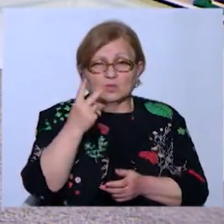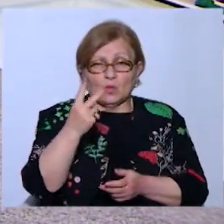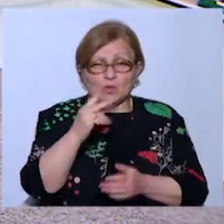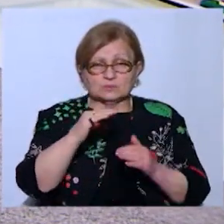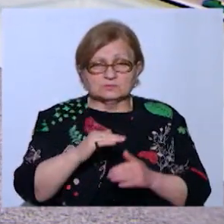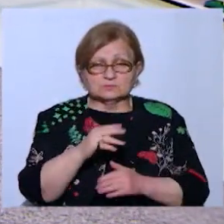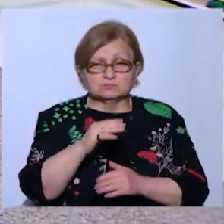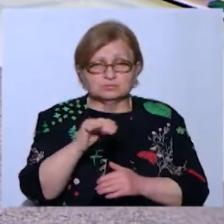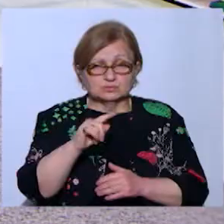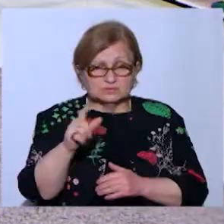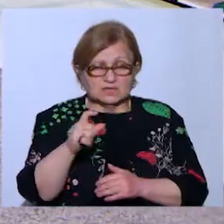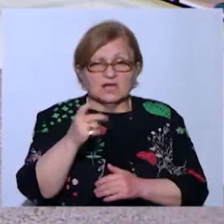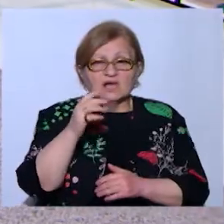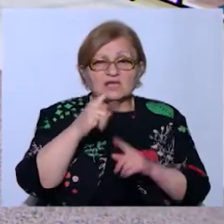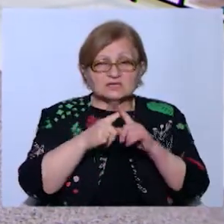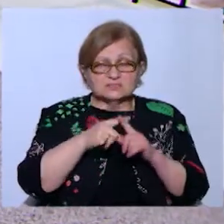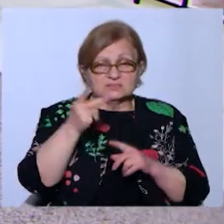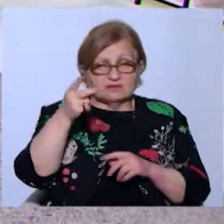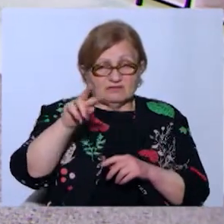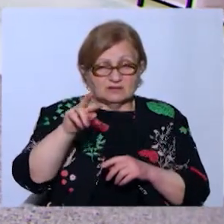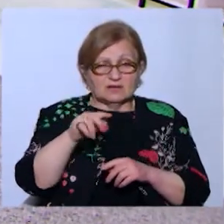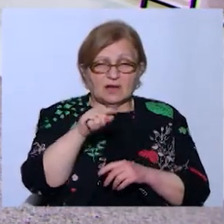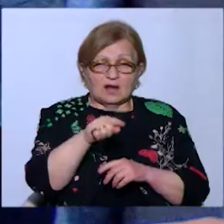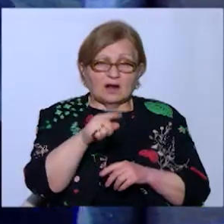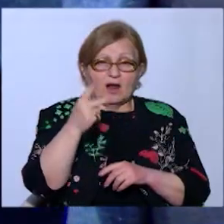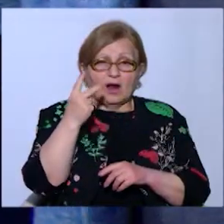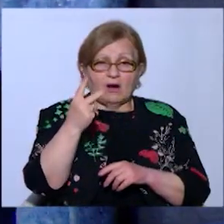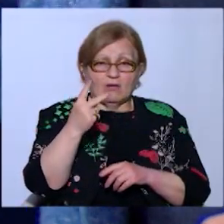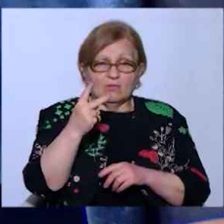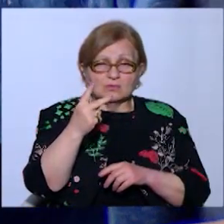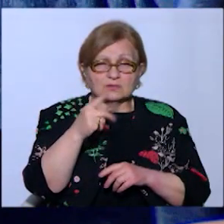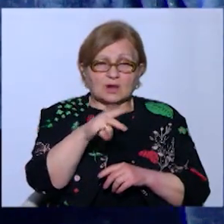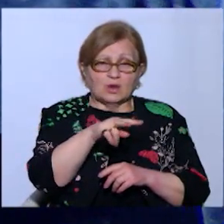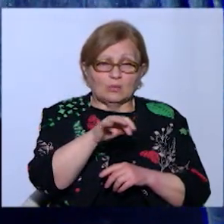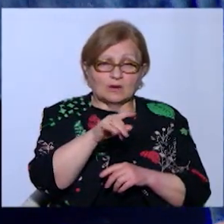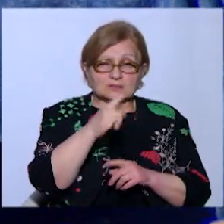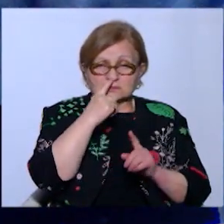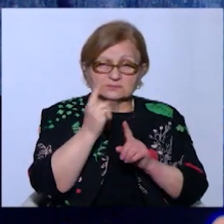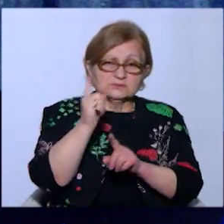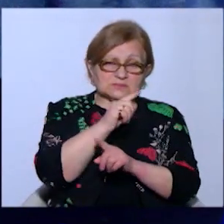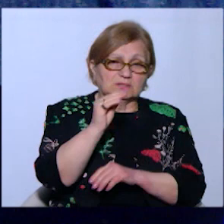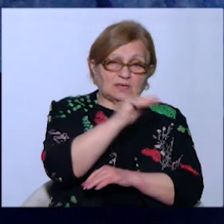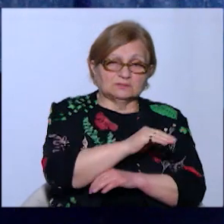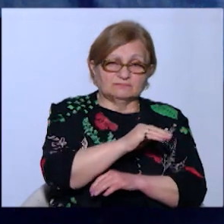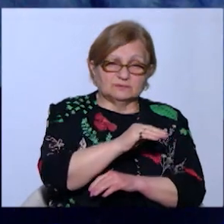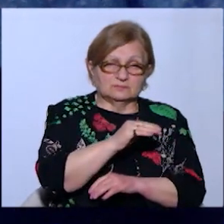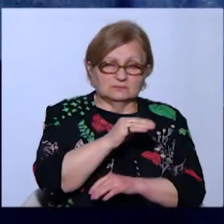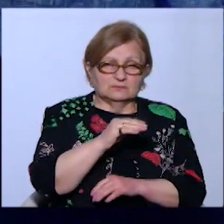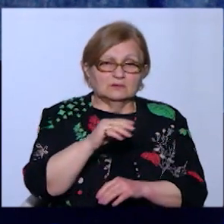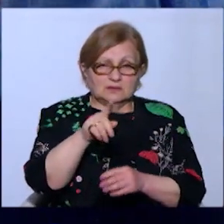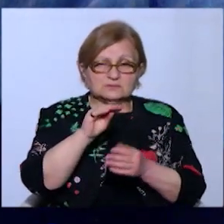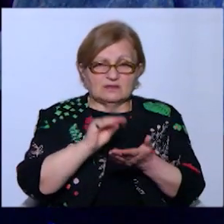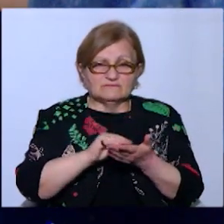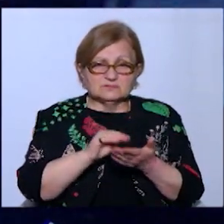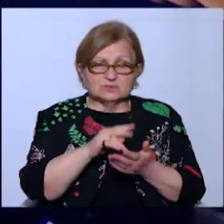x კვადრატიდან და მოვინდომებთ აი ამ 2-იან ამ ხარისხს ამაჩვენებელს ლოგარითმის წინ რომ გადავიტანოთ და დავწეროთ